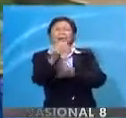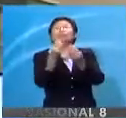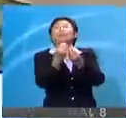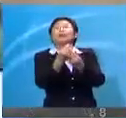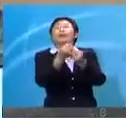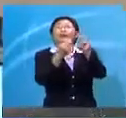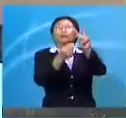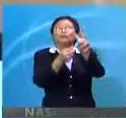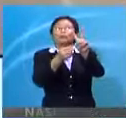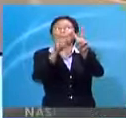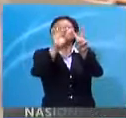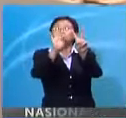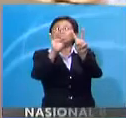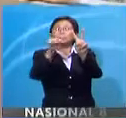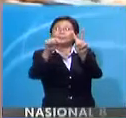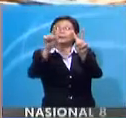bernilai